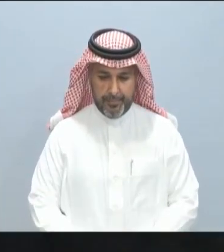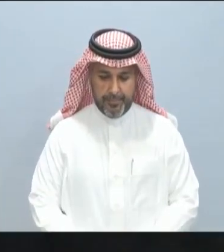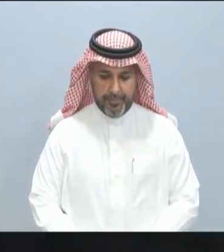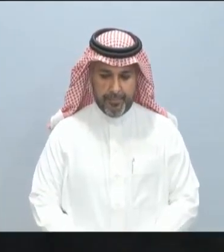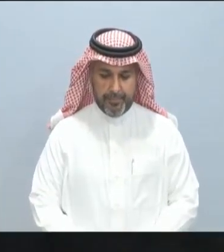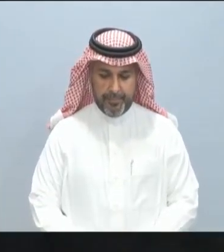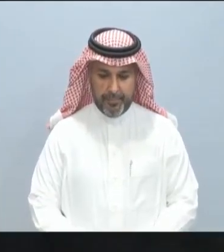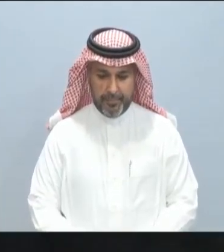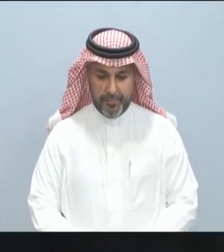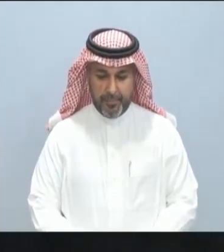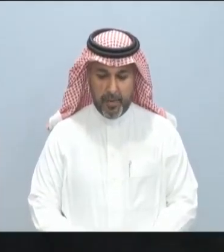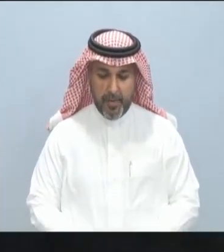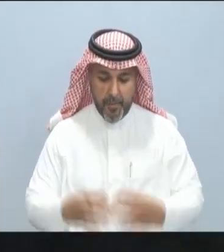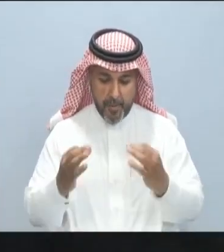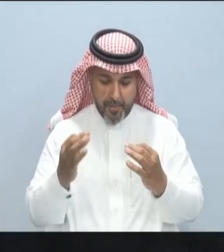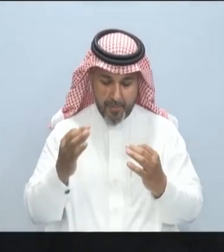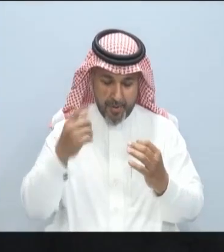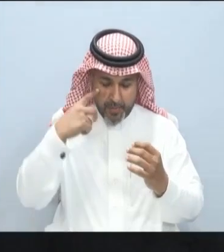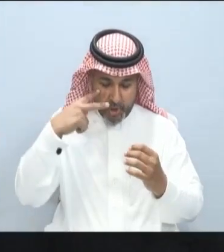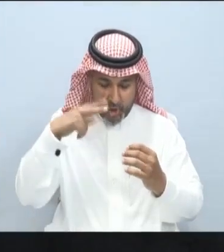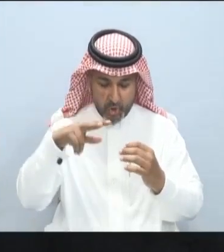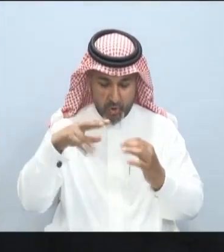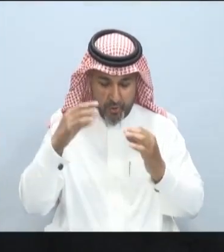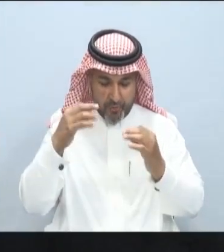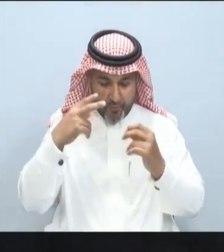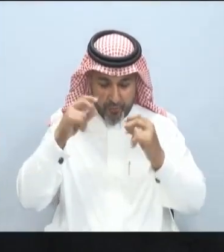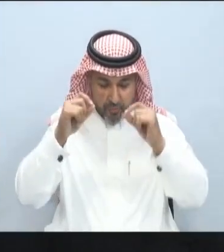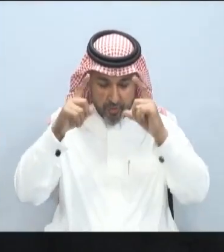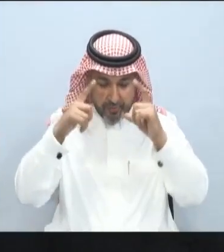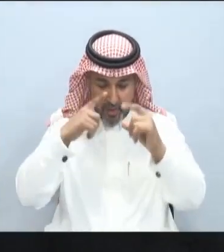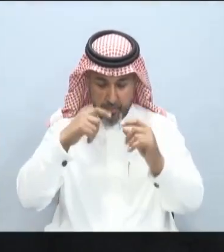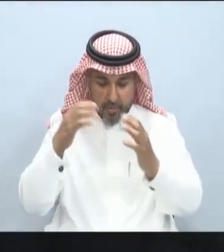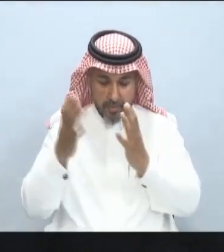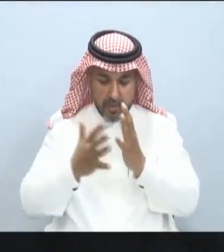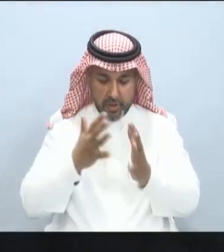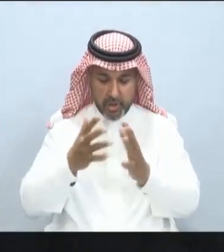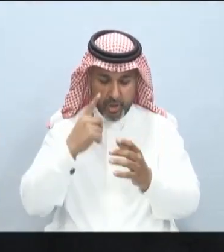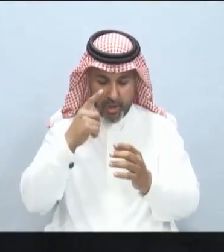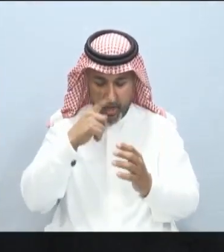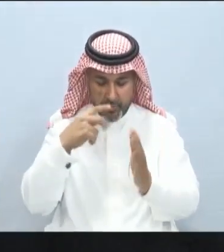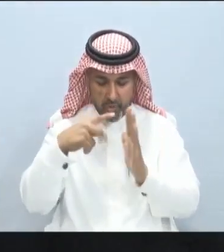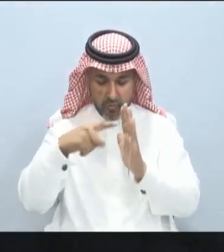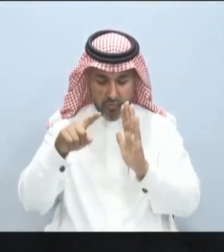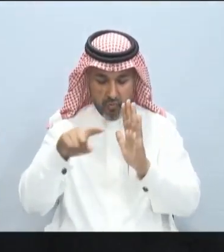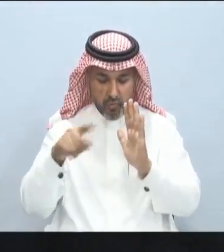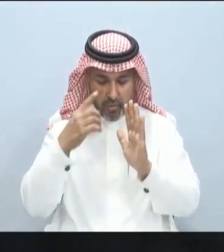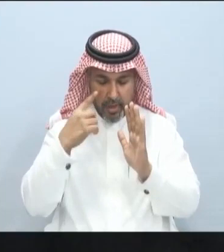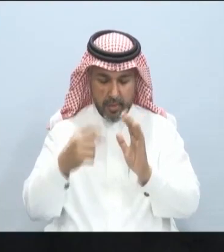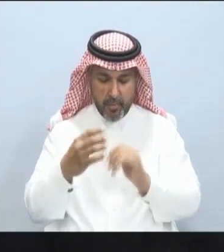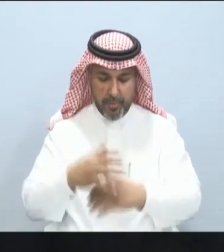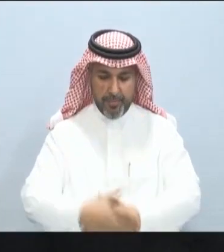كما بحثنا سابقا شروط الفرق بين مربعين ايضا هنا نبحث شروط المربع الكامل